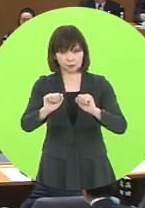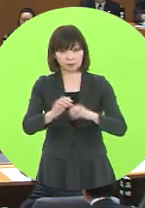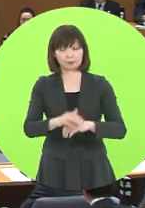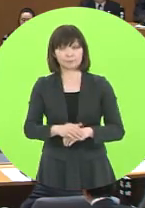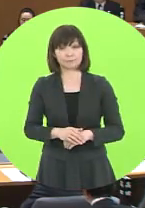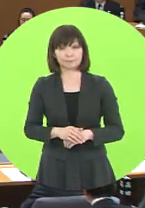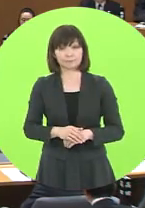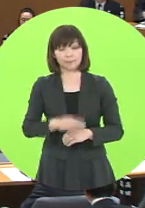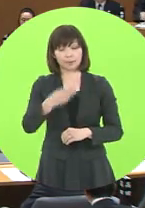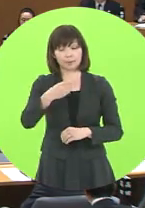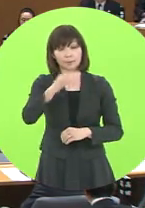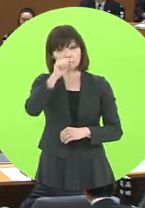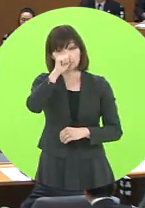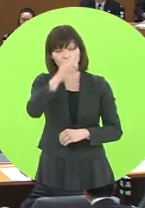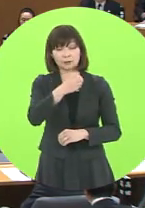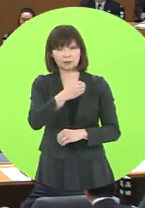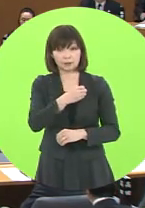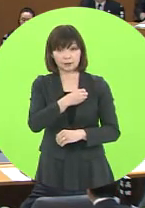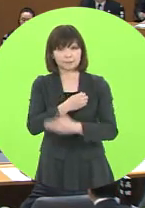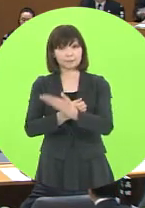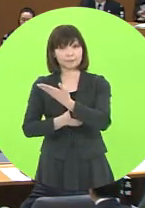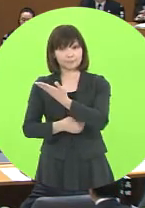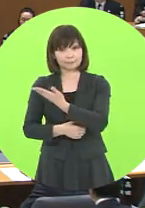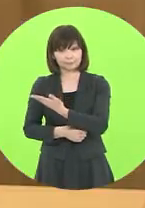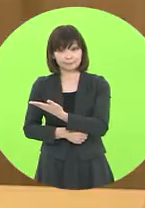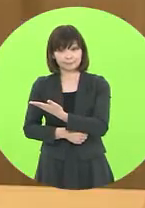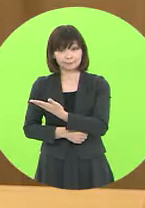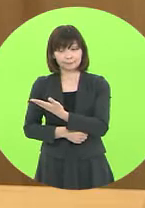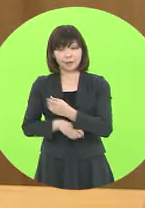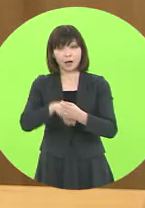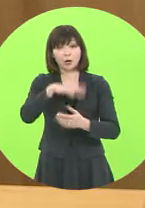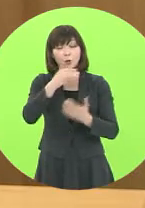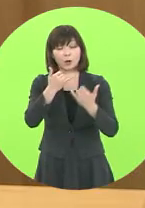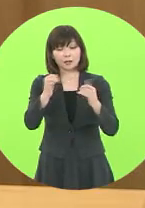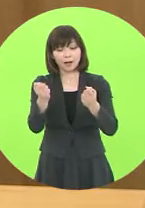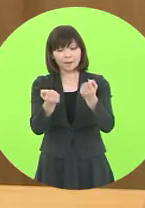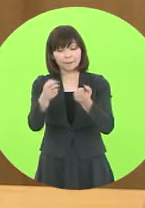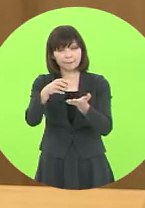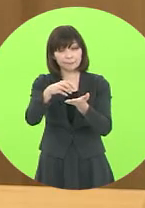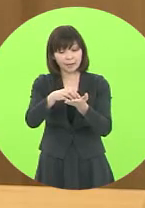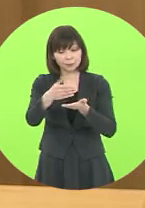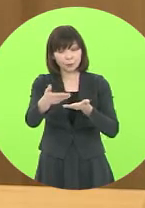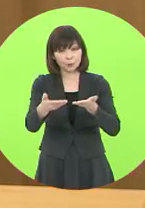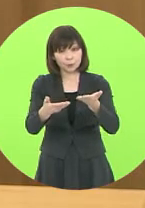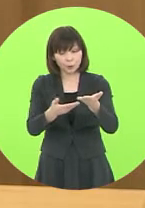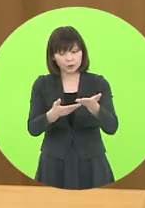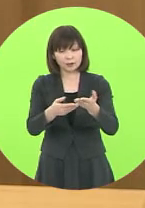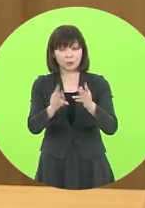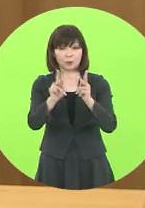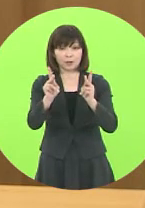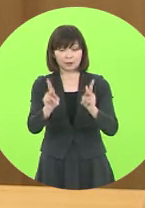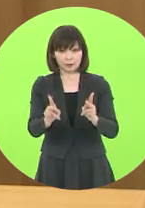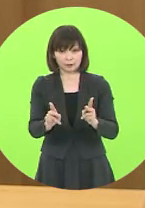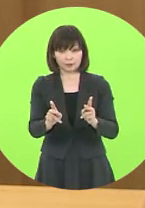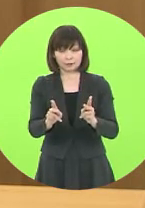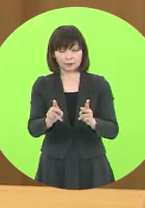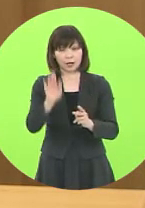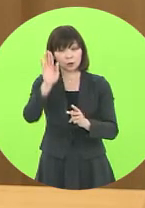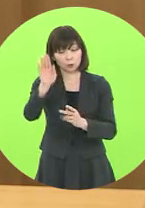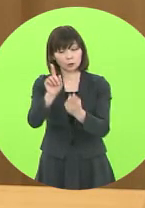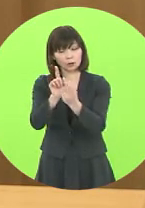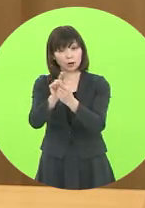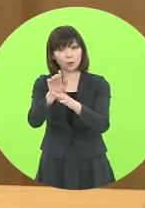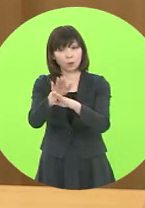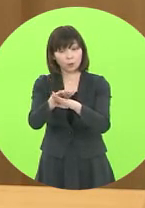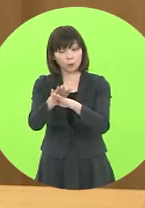三好議員はご覧の質問と、高齢者の免許更新に関する課題認識と今後の対応